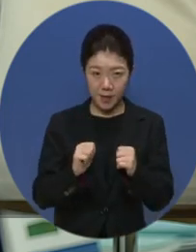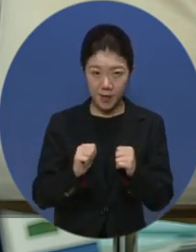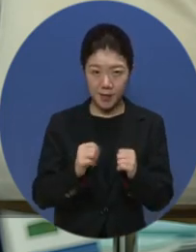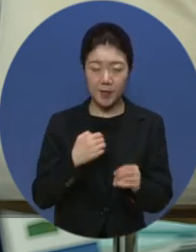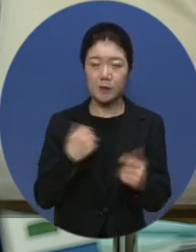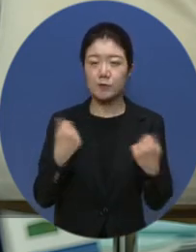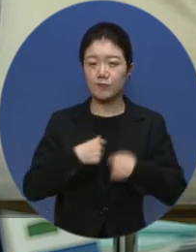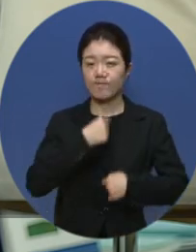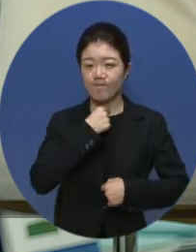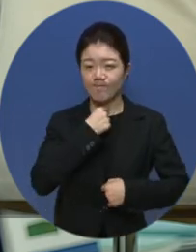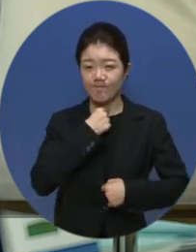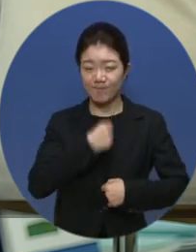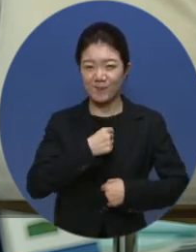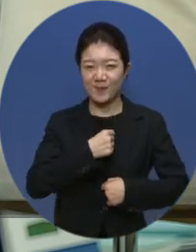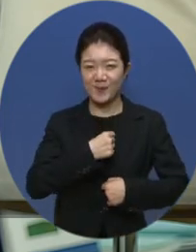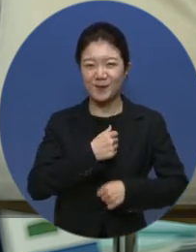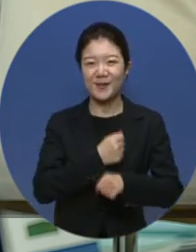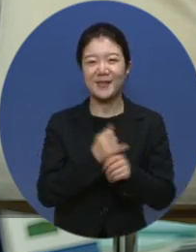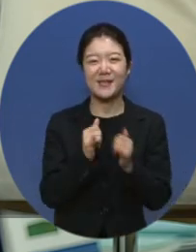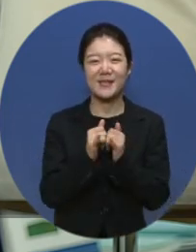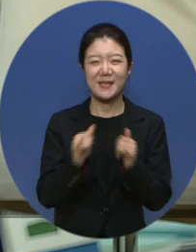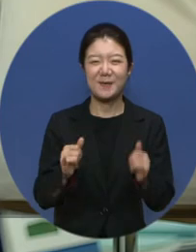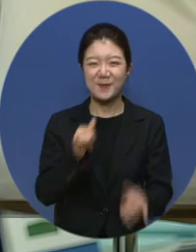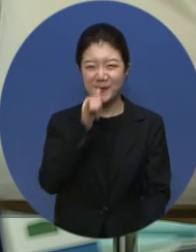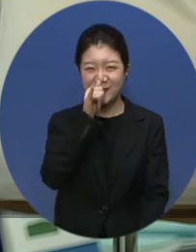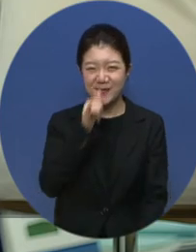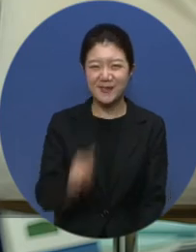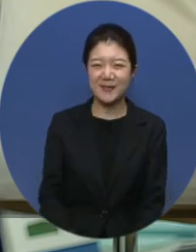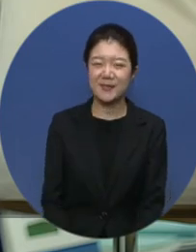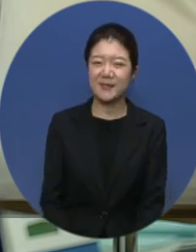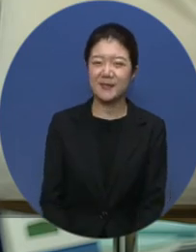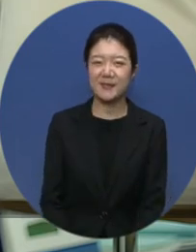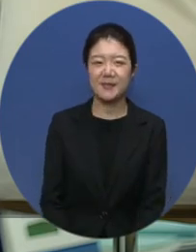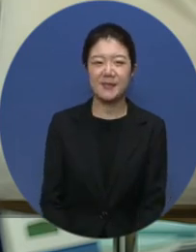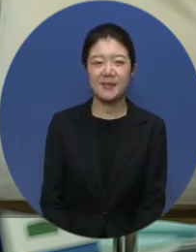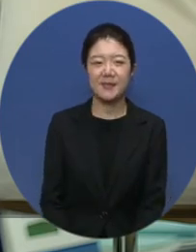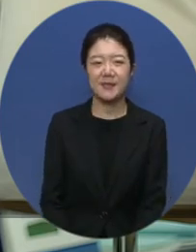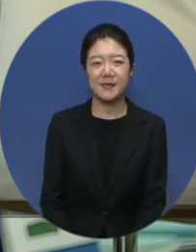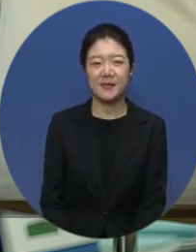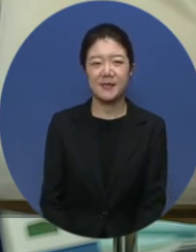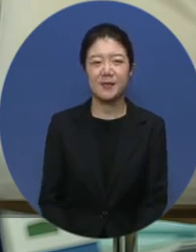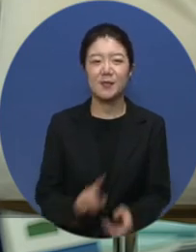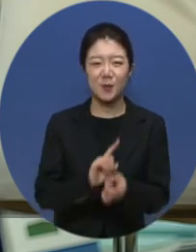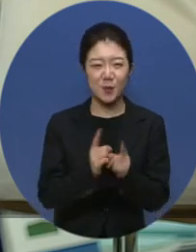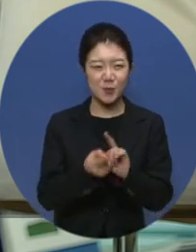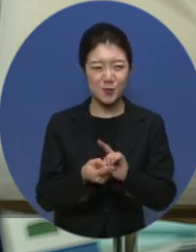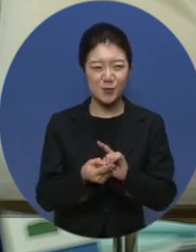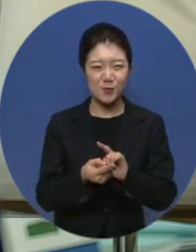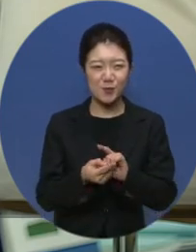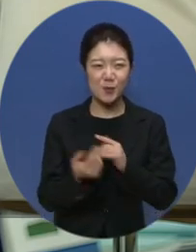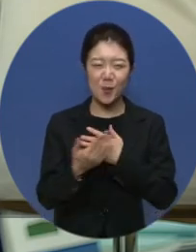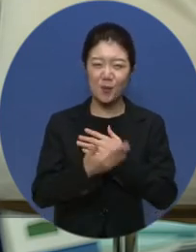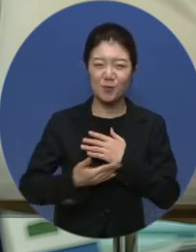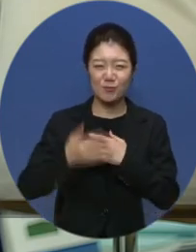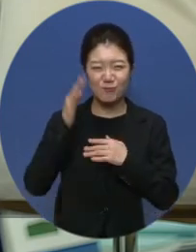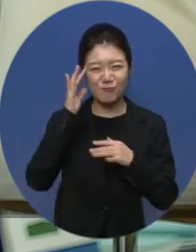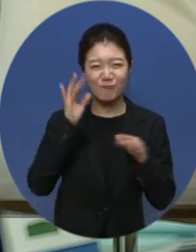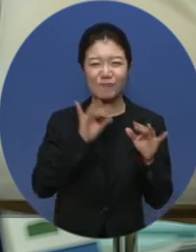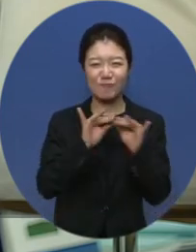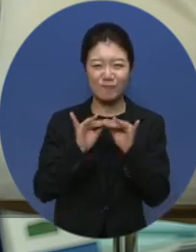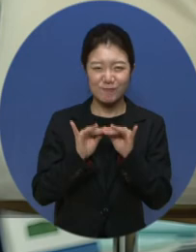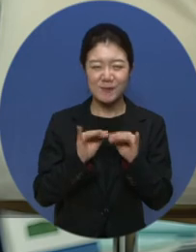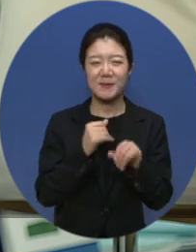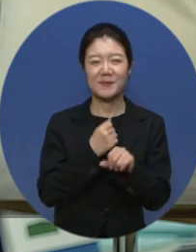본인이 입겠다고 또 하시는 분들도 계셨어요. 그래서 그렇게 해서 이제 서로의 그 몸들을 좀